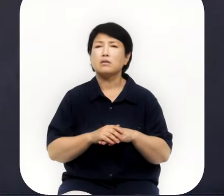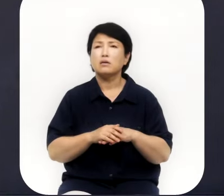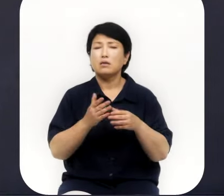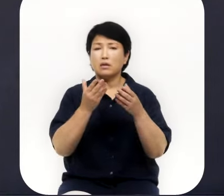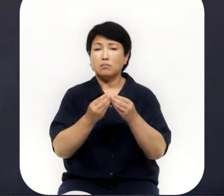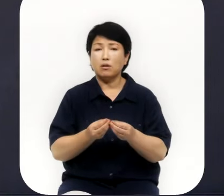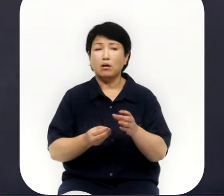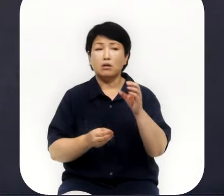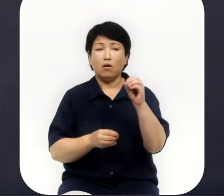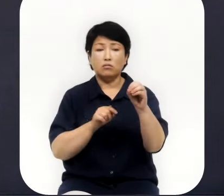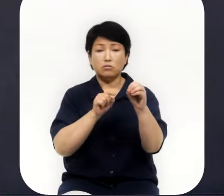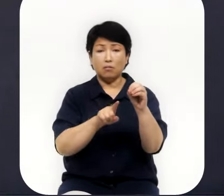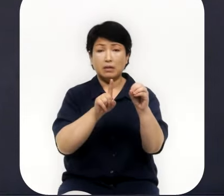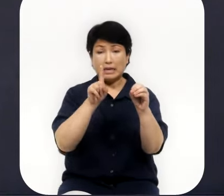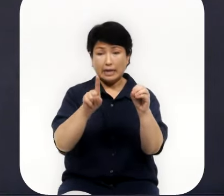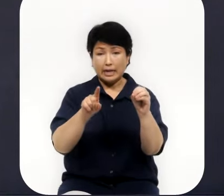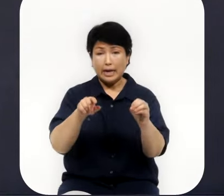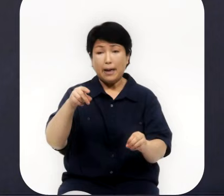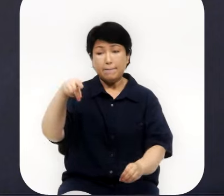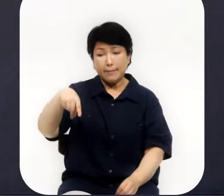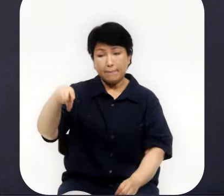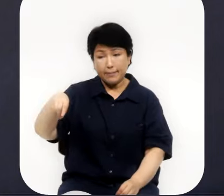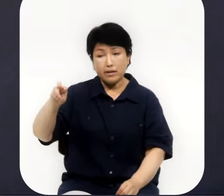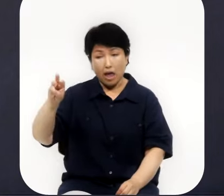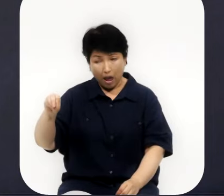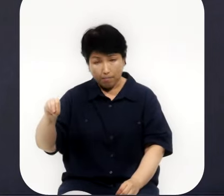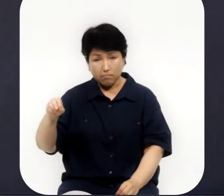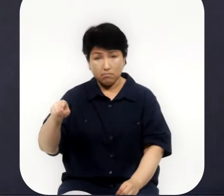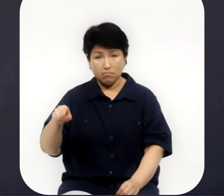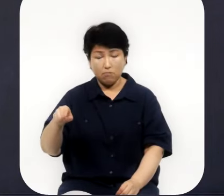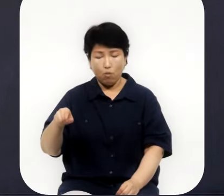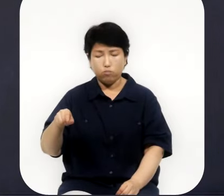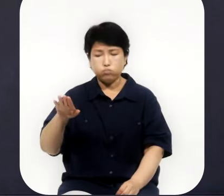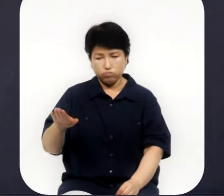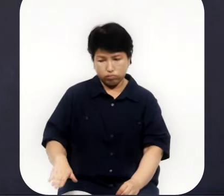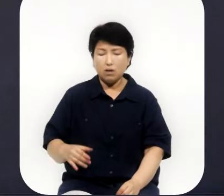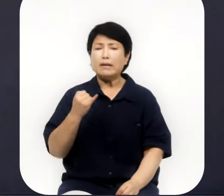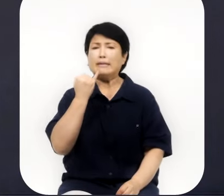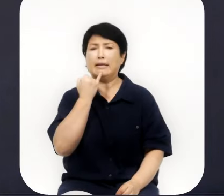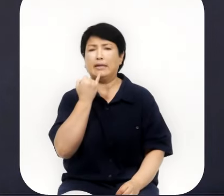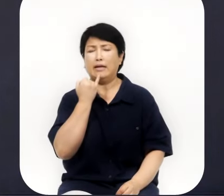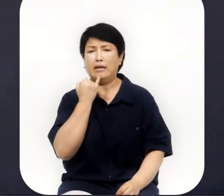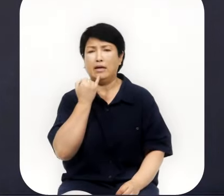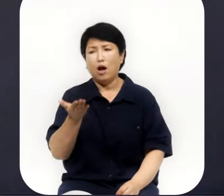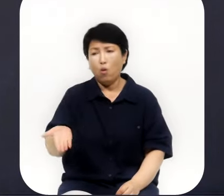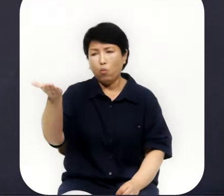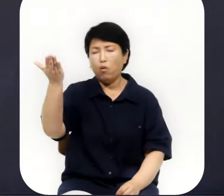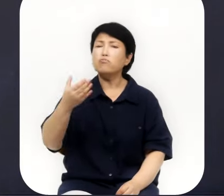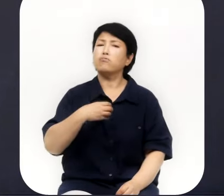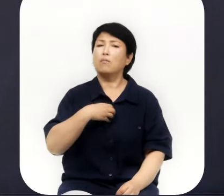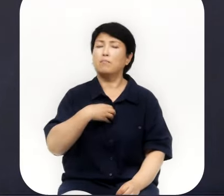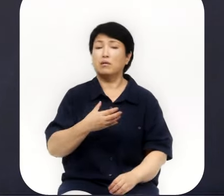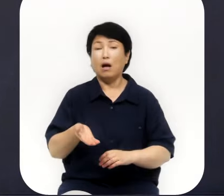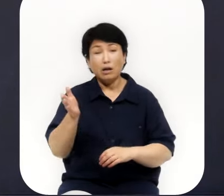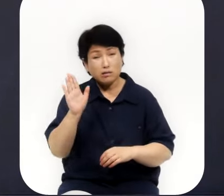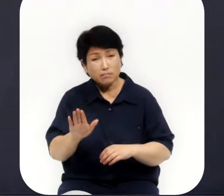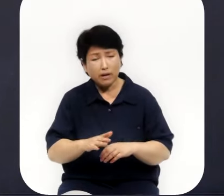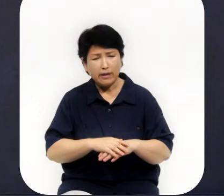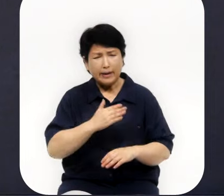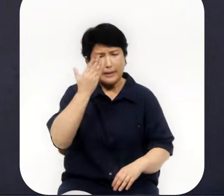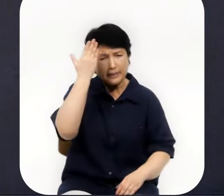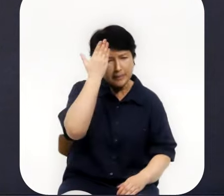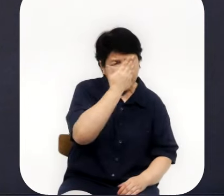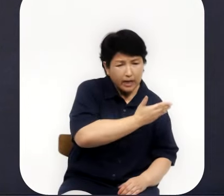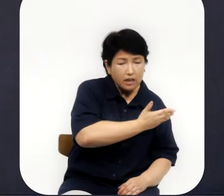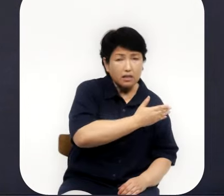들어서 0.1ppm이면 안전하다. 그 이상은 위험하다. 이럴 때 전혀 오염 안된